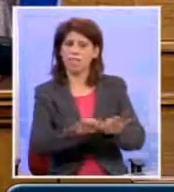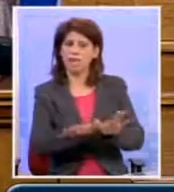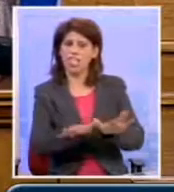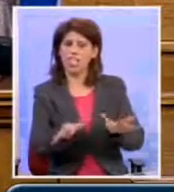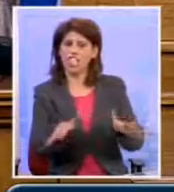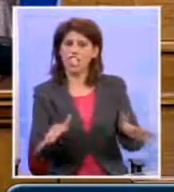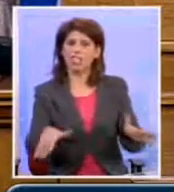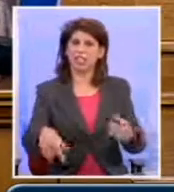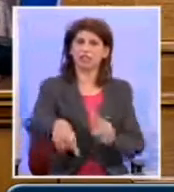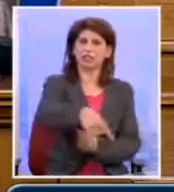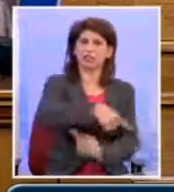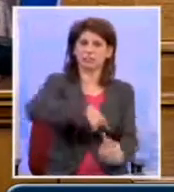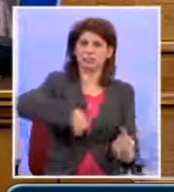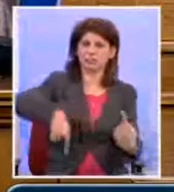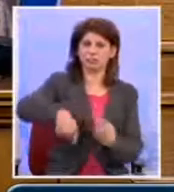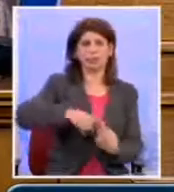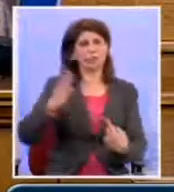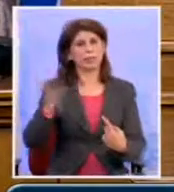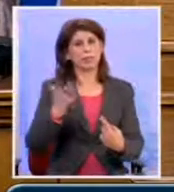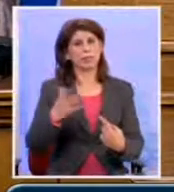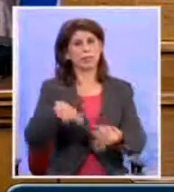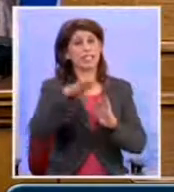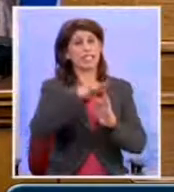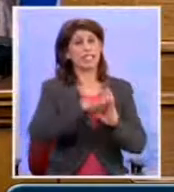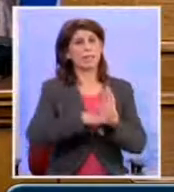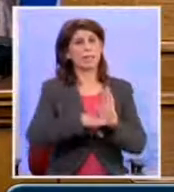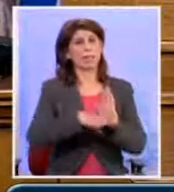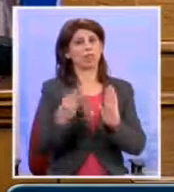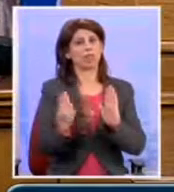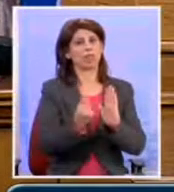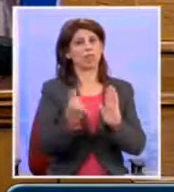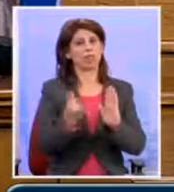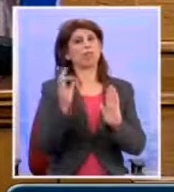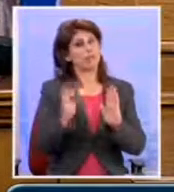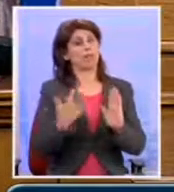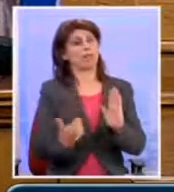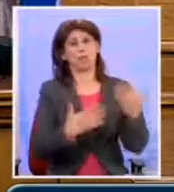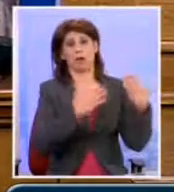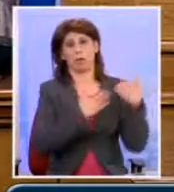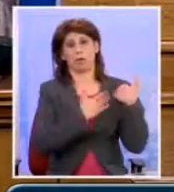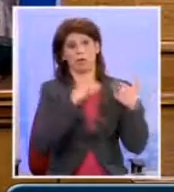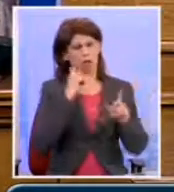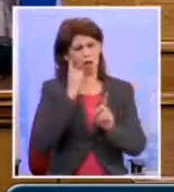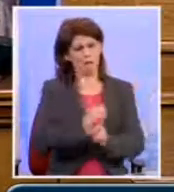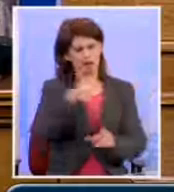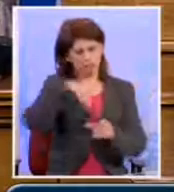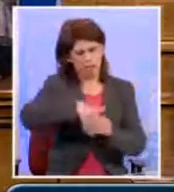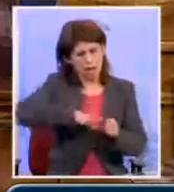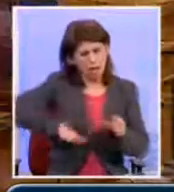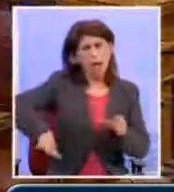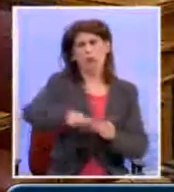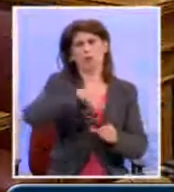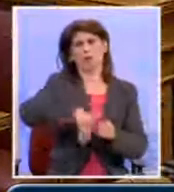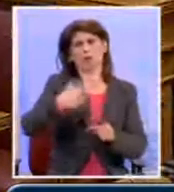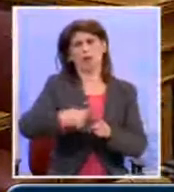δικτυακές ή εν πάση περιπτώσει συστημικές. Βεβαίως υπάρχουν ευθύνες που είναι αποκλειστικά εγχώριες. Σε